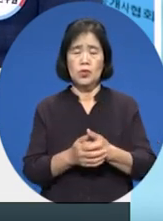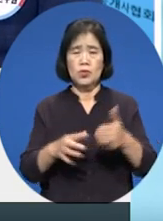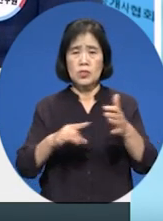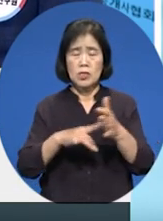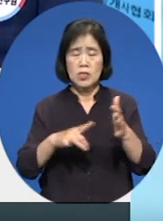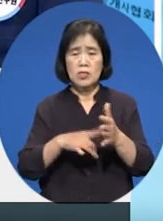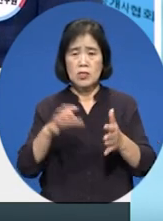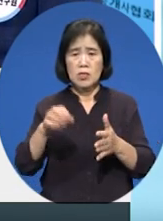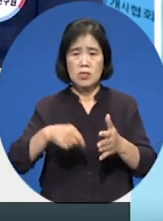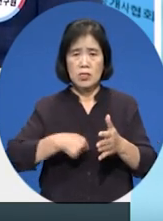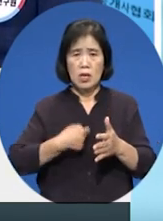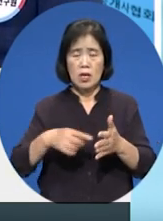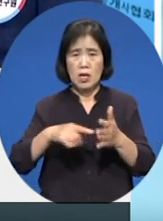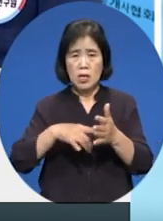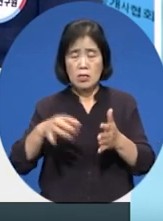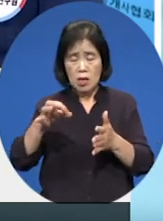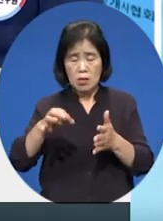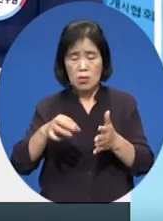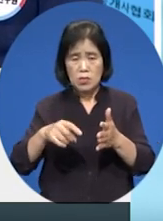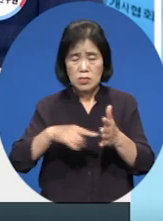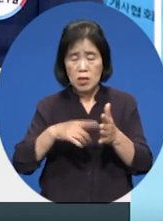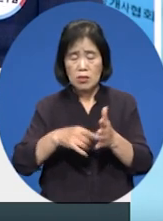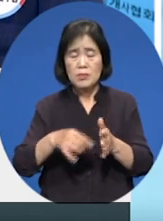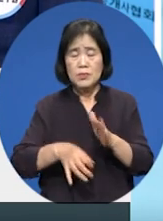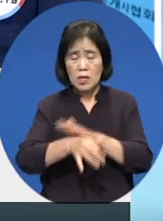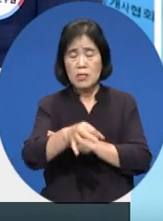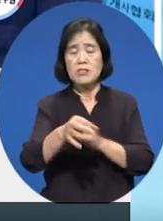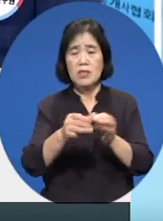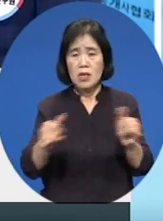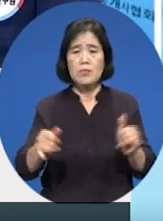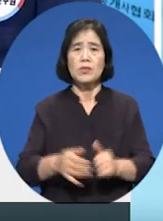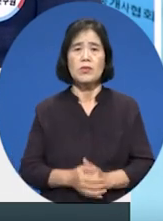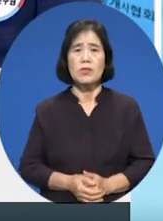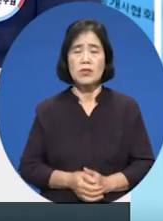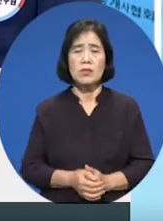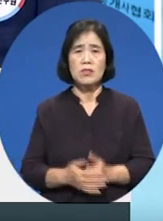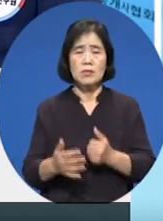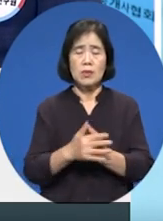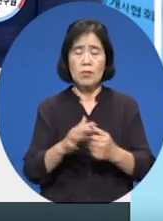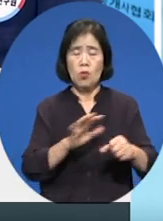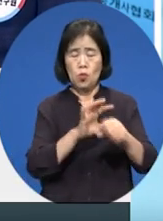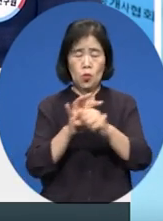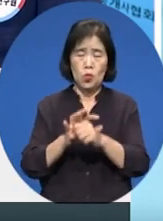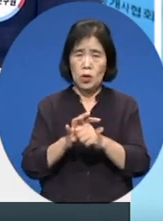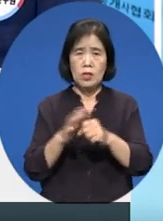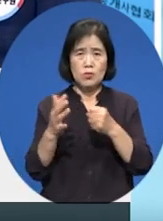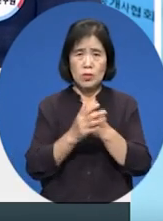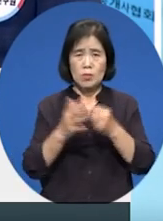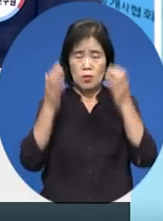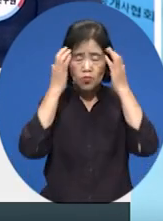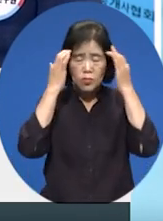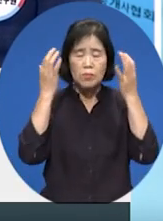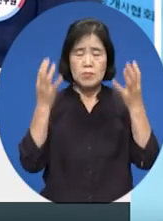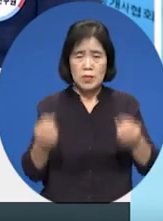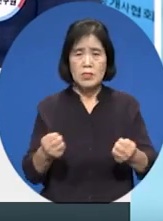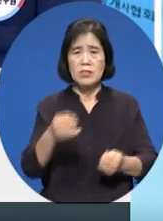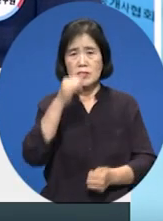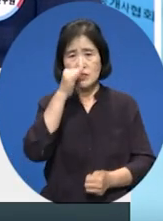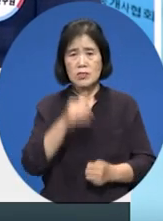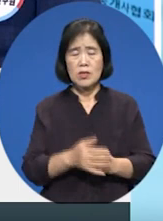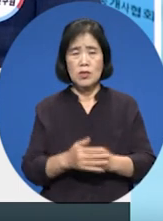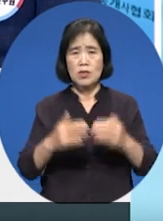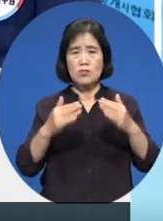뭐 자기가 계산해서 내시는 분들이에요. 그렇다면은 진짜 요번에 코로나19로도 굉장히 고생을 하셨을 텐데